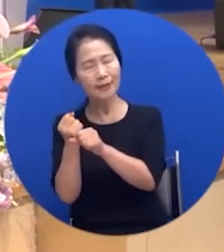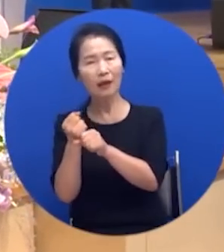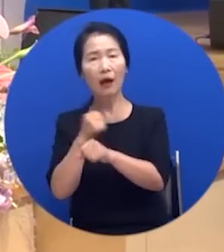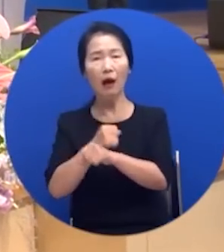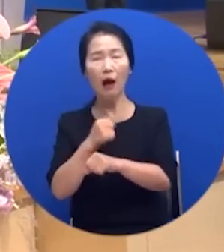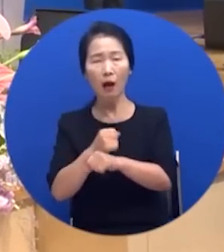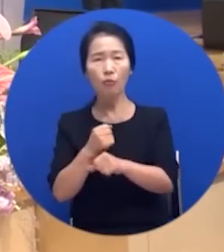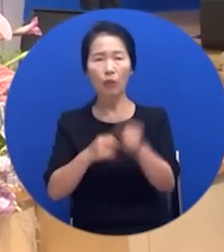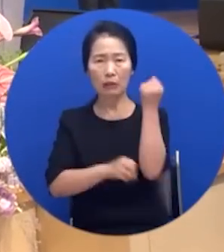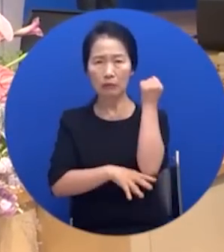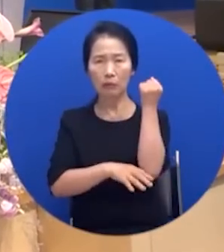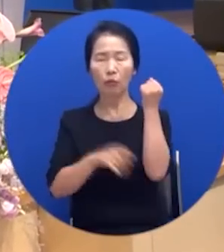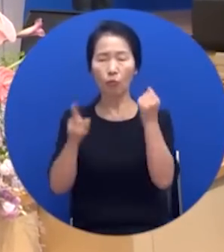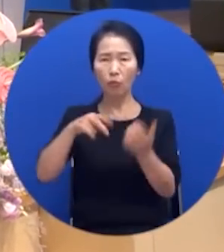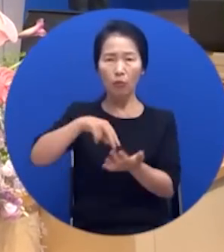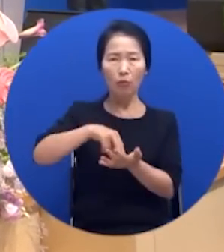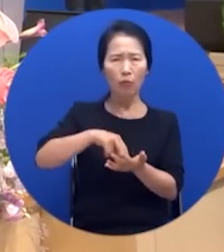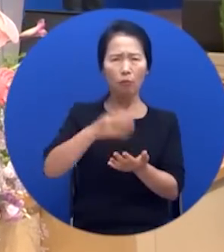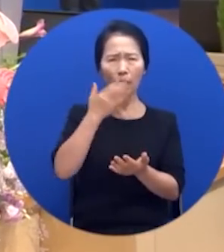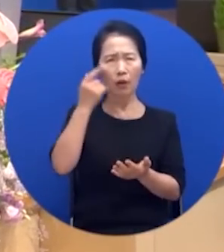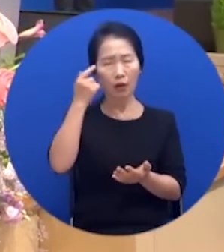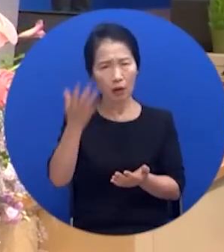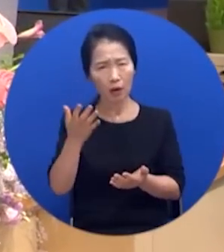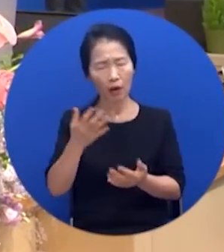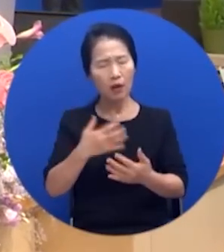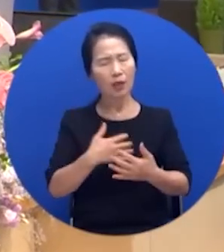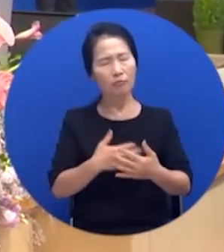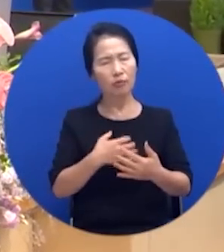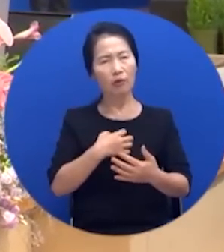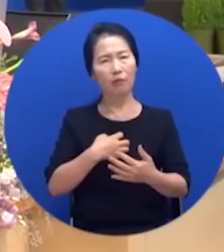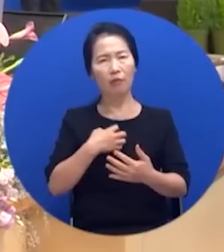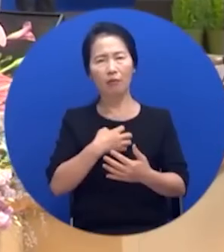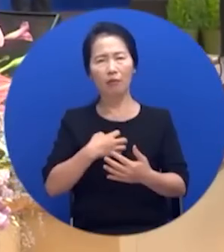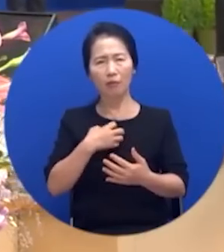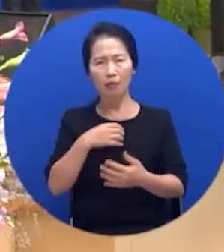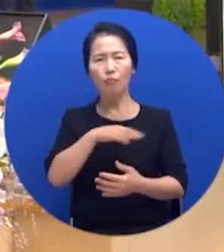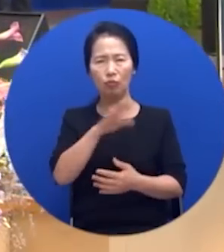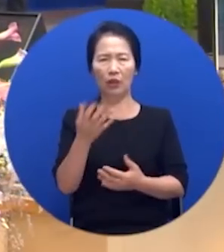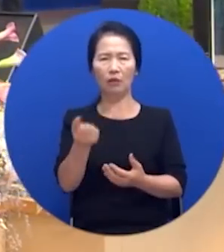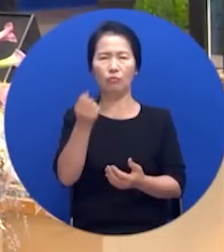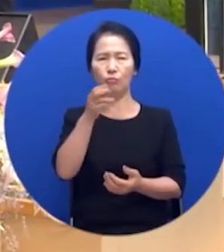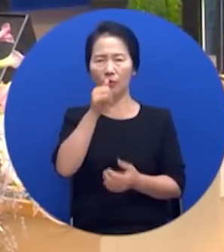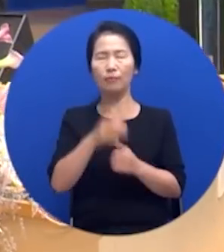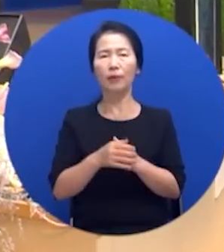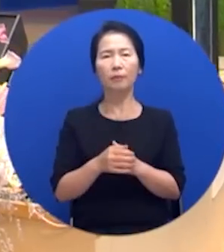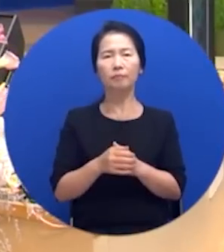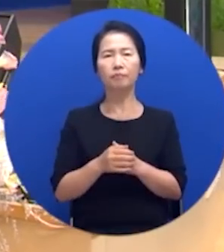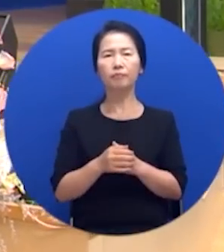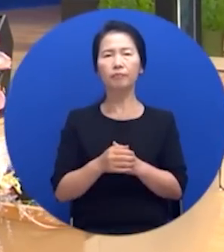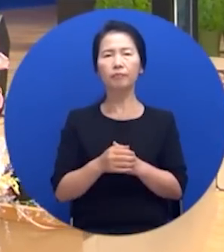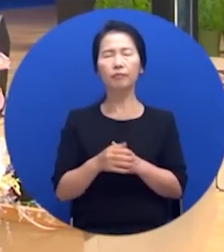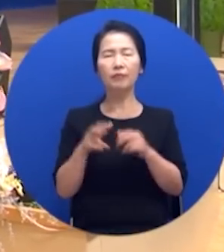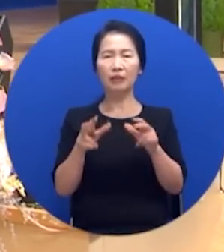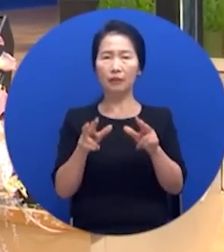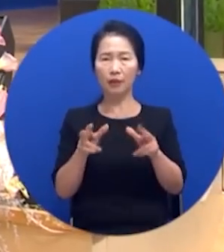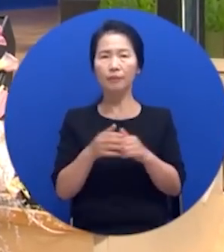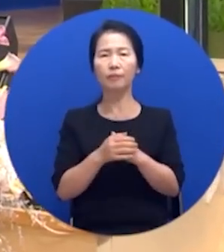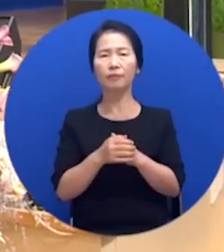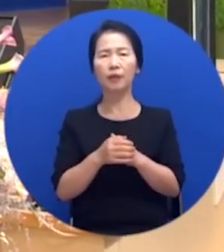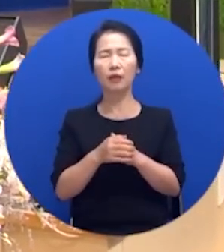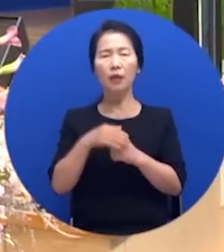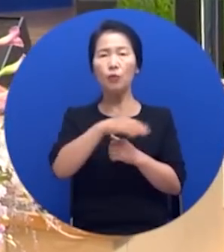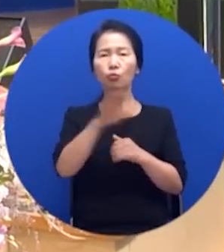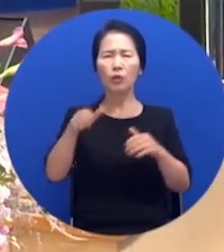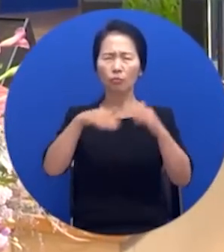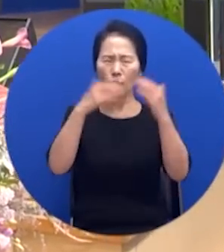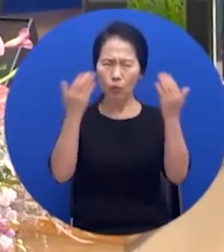수 있을까? 이런 불안과 이런 염려를 우리 모두는 가지고 있습니다. 지금 우리